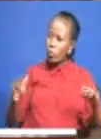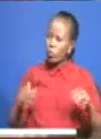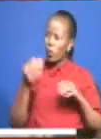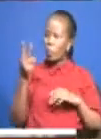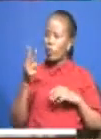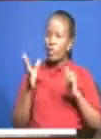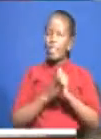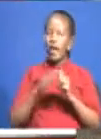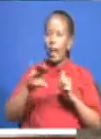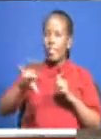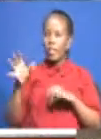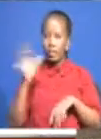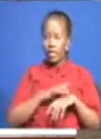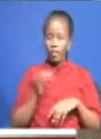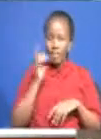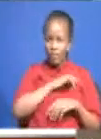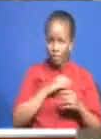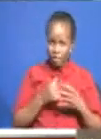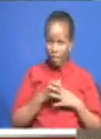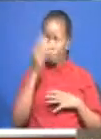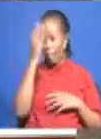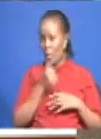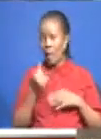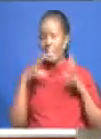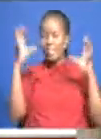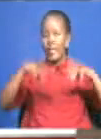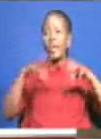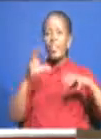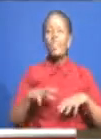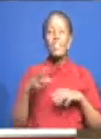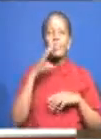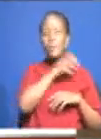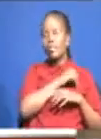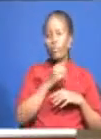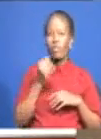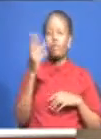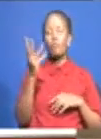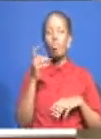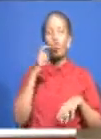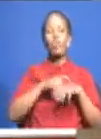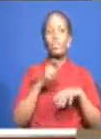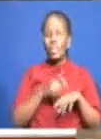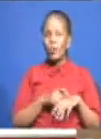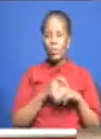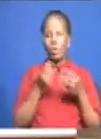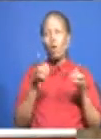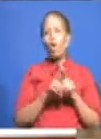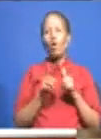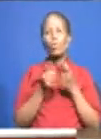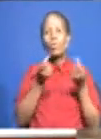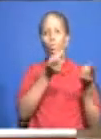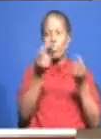hii inasemekana kusababishwa na hali ya mvua kukosa kunyesha kwa misimu minne, huku mvua kidogo inayotarajiwa